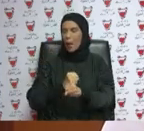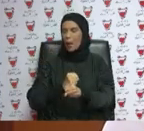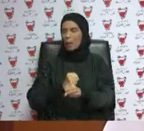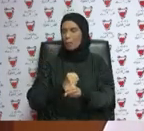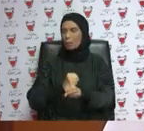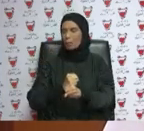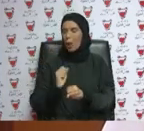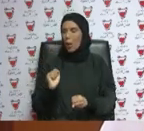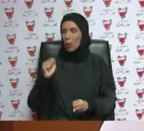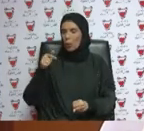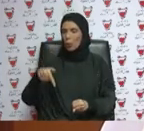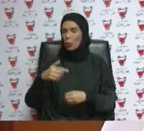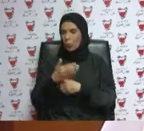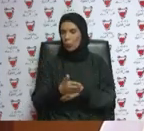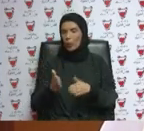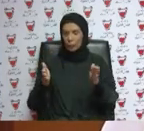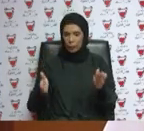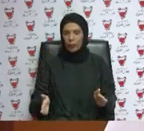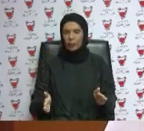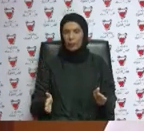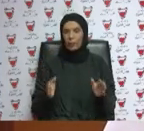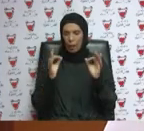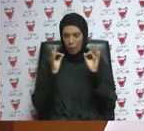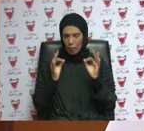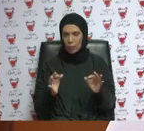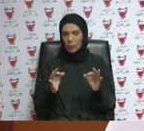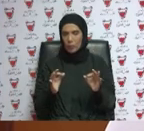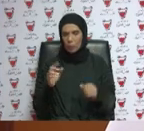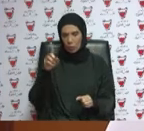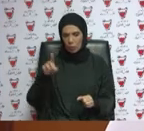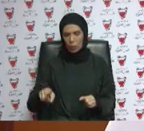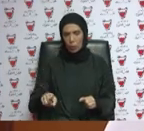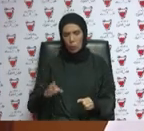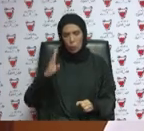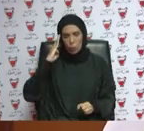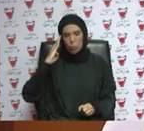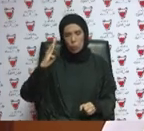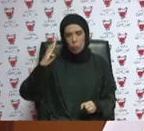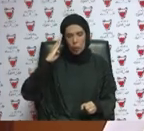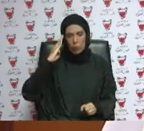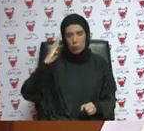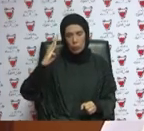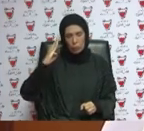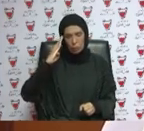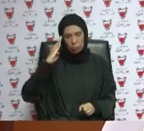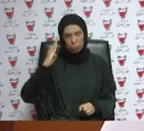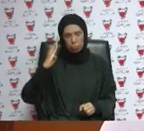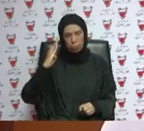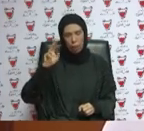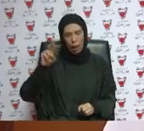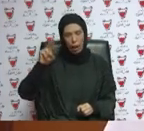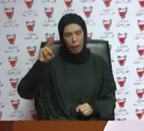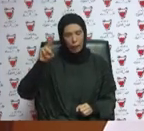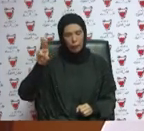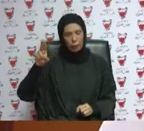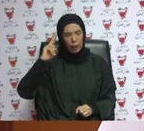بإنشاء هذا الصندوق. الحقيقة لابد في هذا اليوم أن نشيد ونجل ونقدر